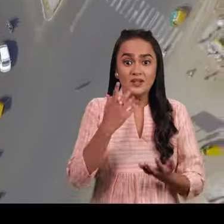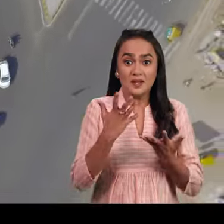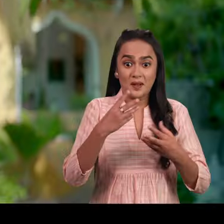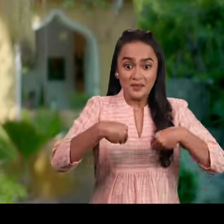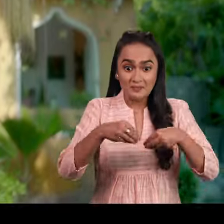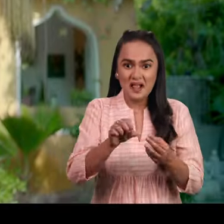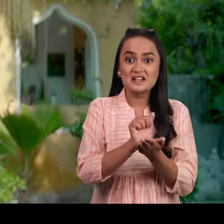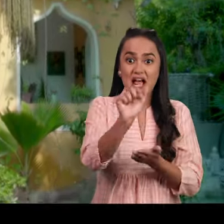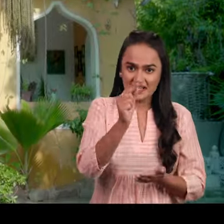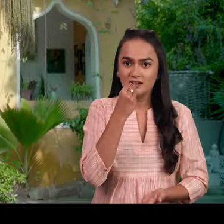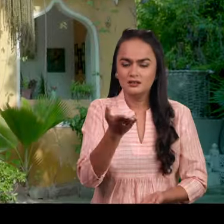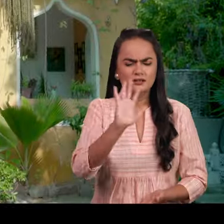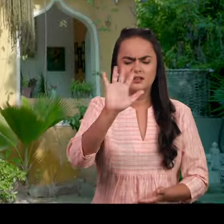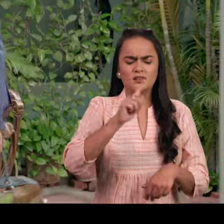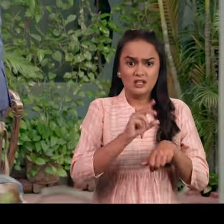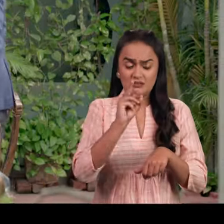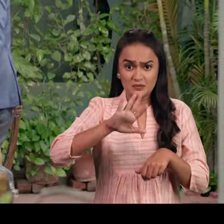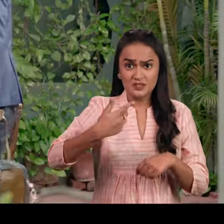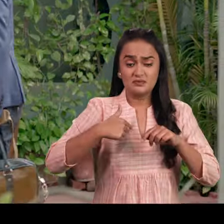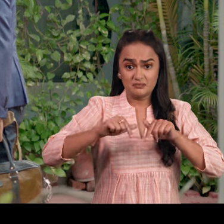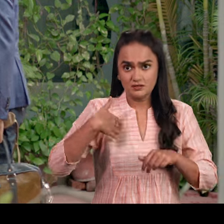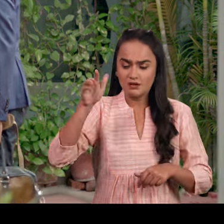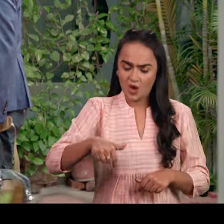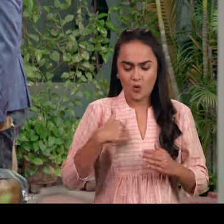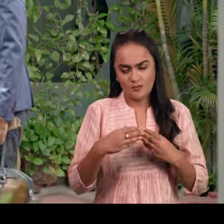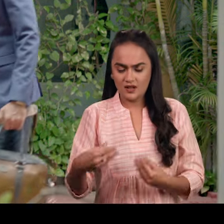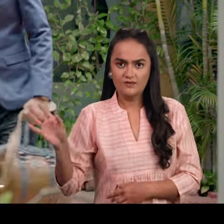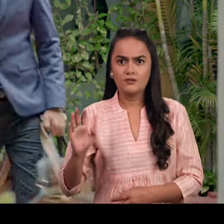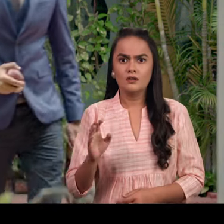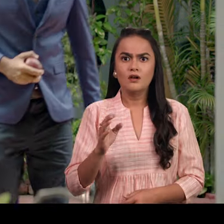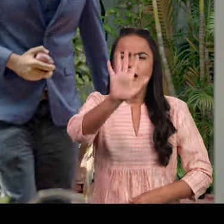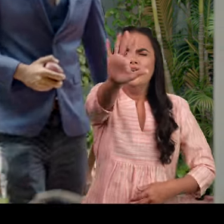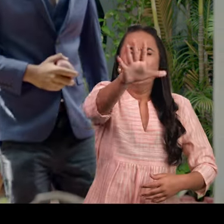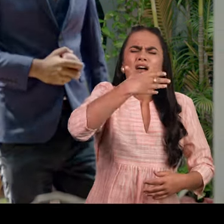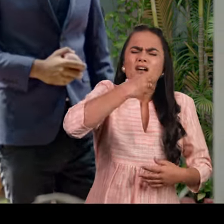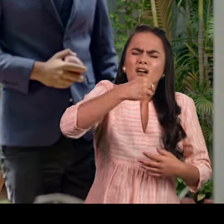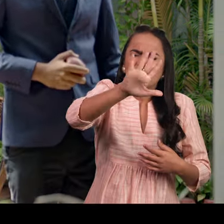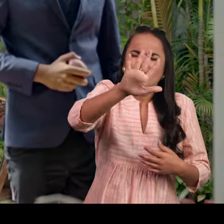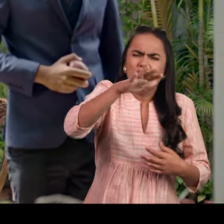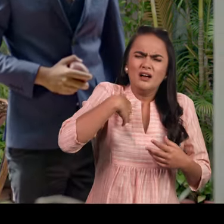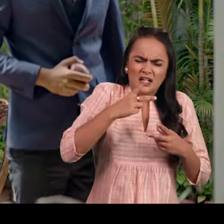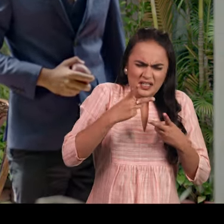ગરમા ગરમ થેપલા ને ગાંઠિયા ખા. નહીં પપ્પા, 20 મિનિટ પછી મારી મીટિંગ છે. આઈ એમ લિવિંગ.